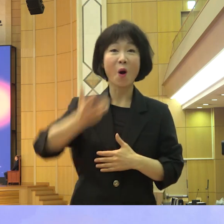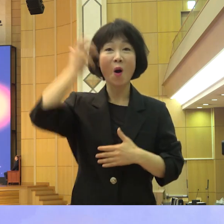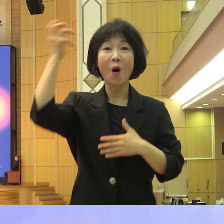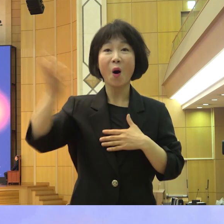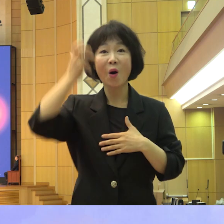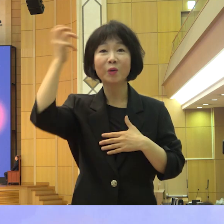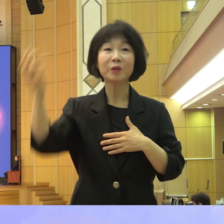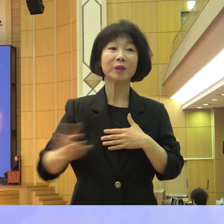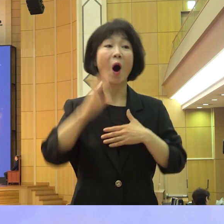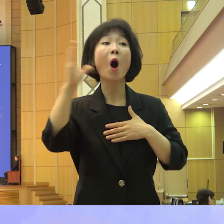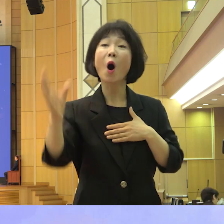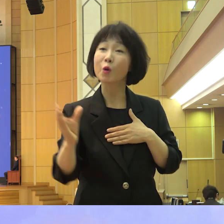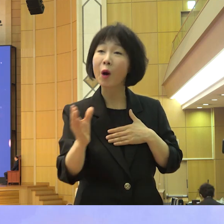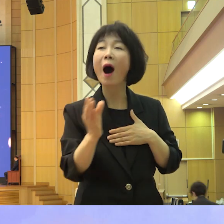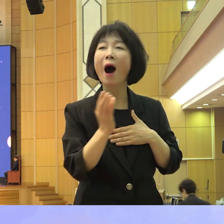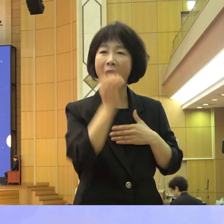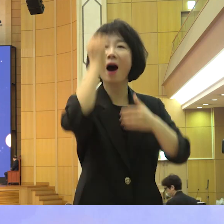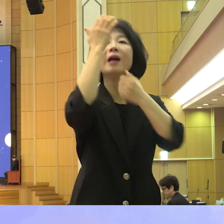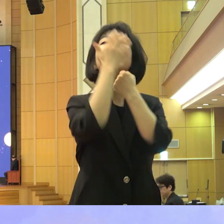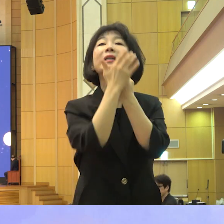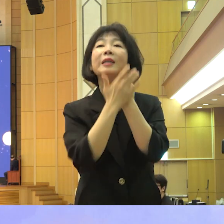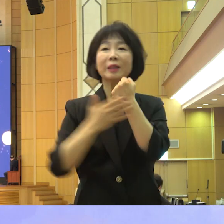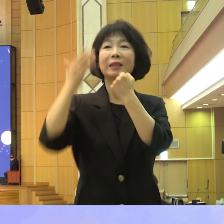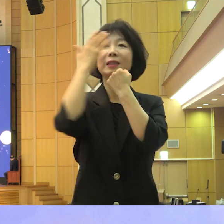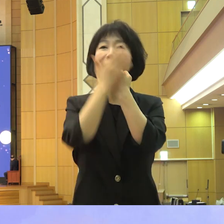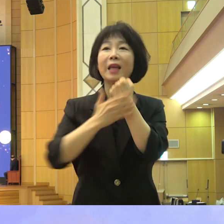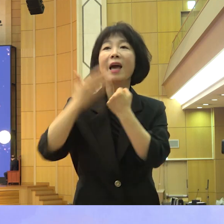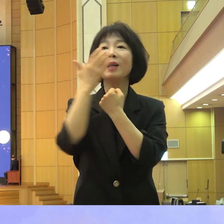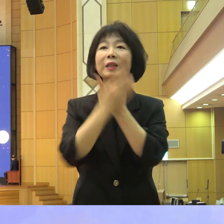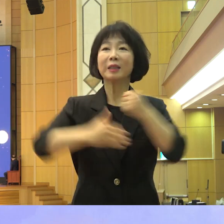내 영혼 거룩한